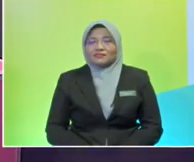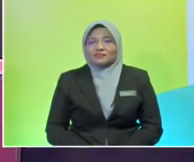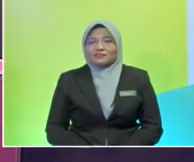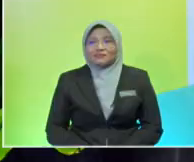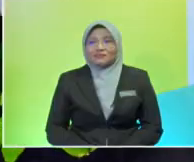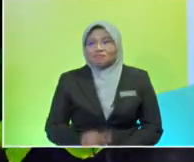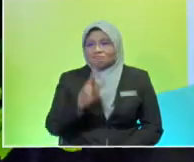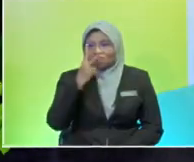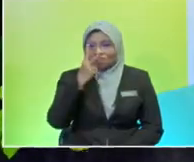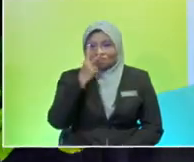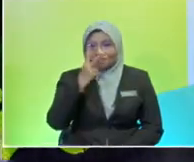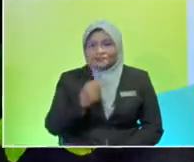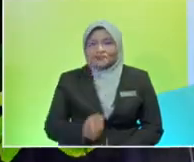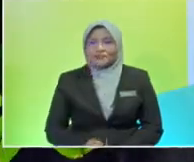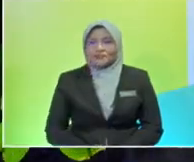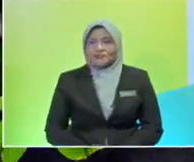habis basah